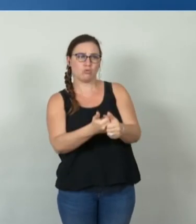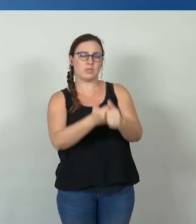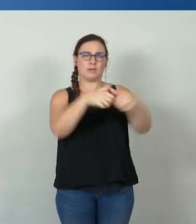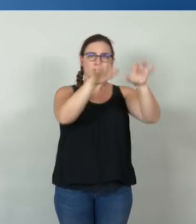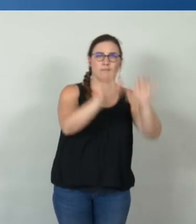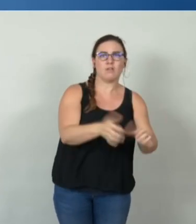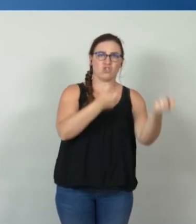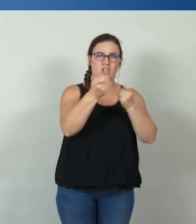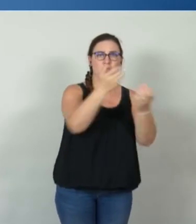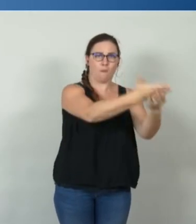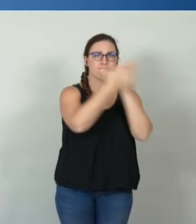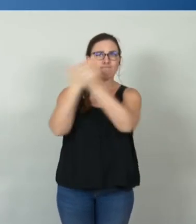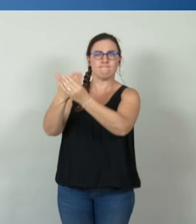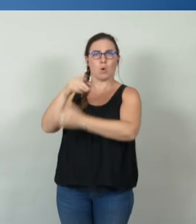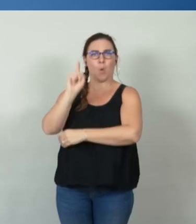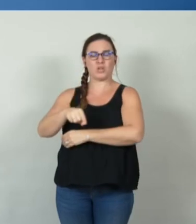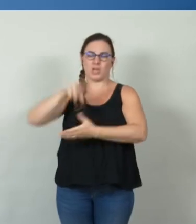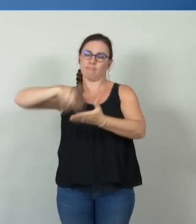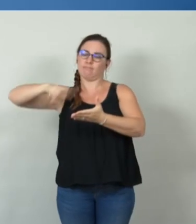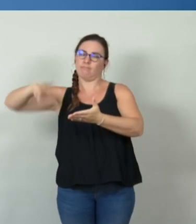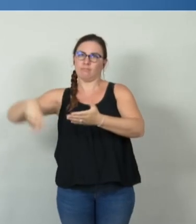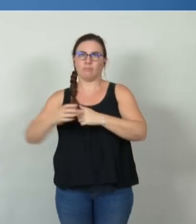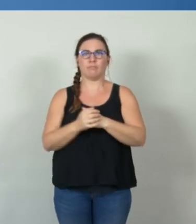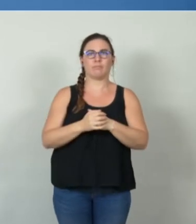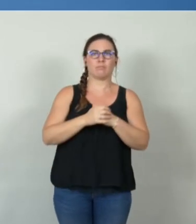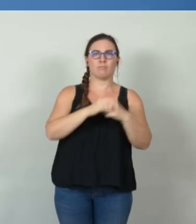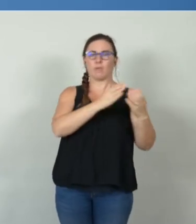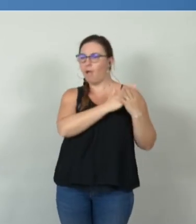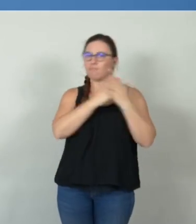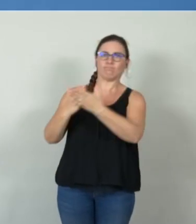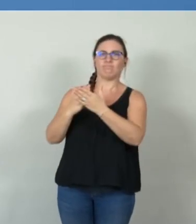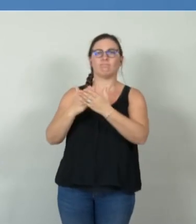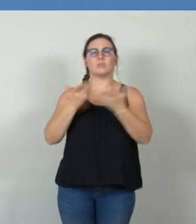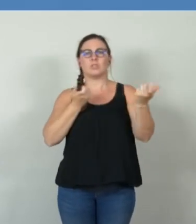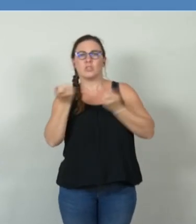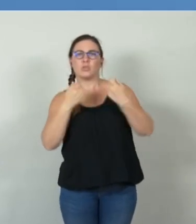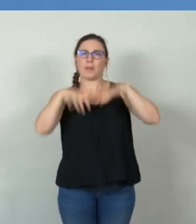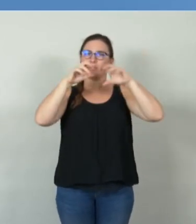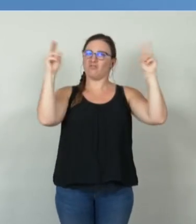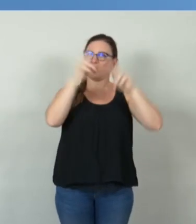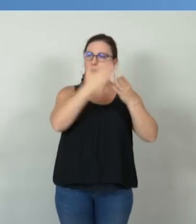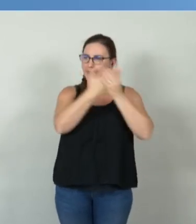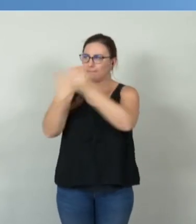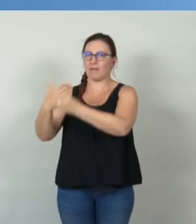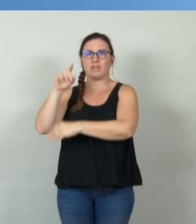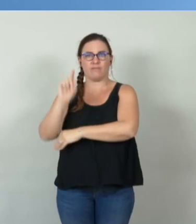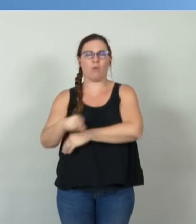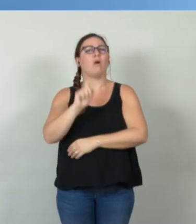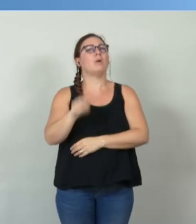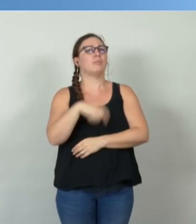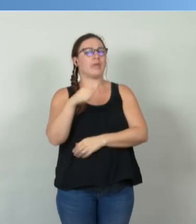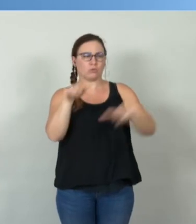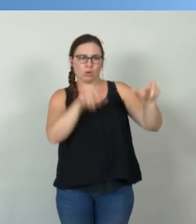et la gestion de l'établissement il apparaît nécessaire de confier aux administrateurs une mission de gestion et d'administration générale outre celle de